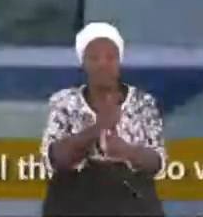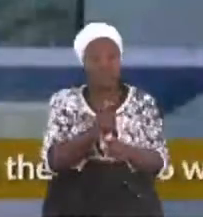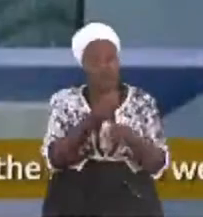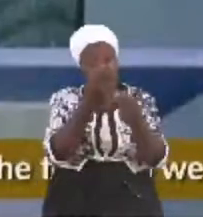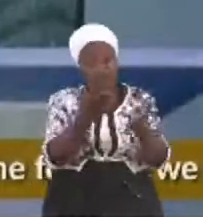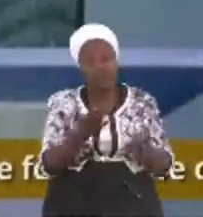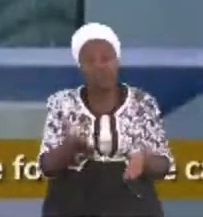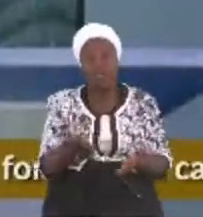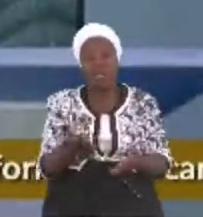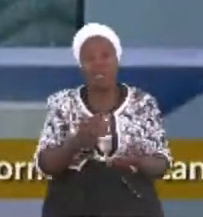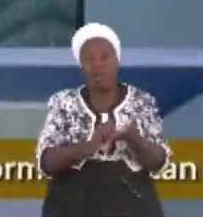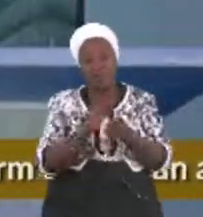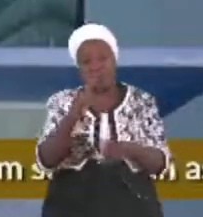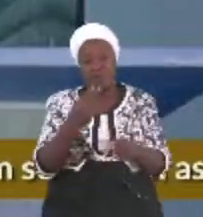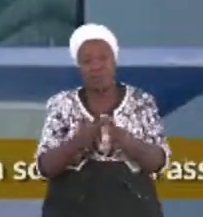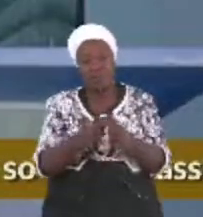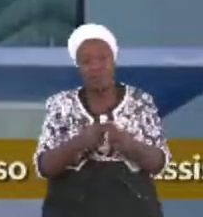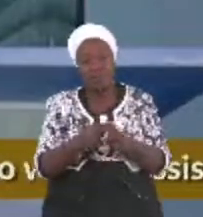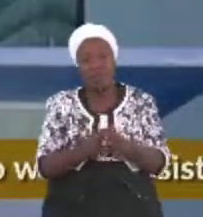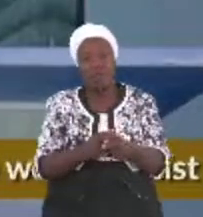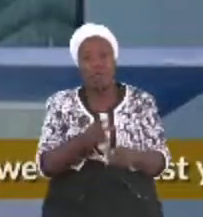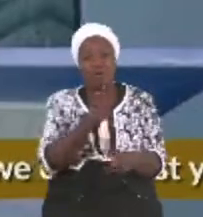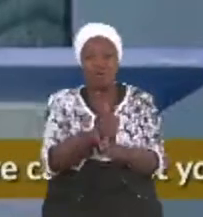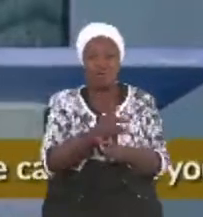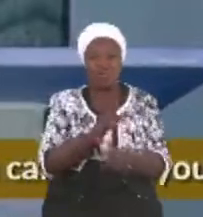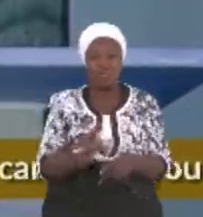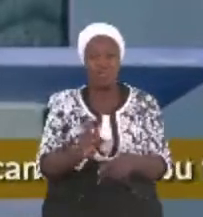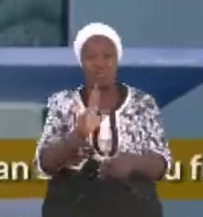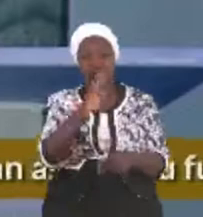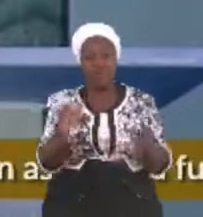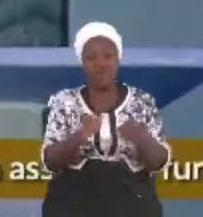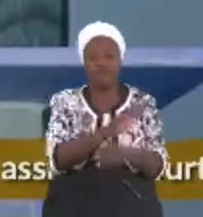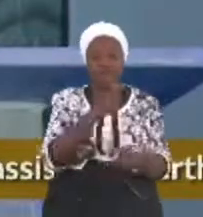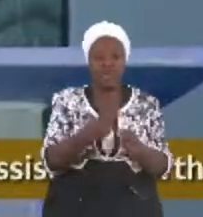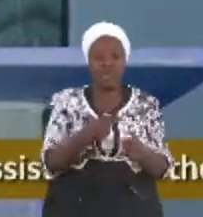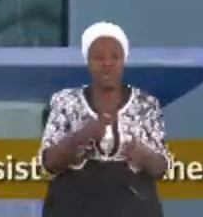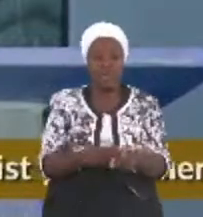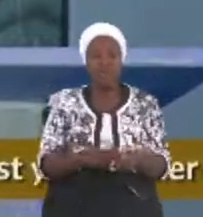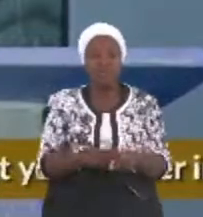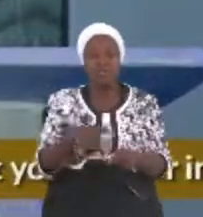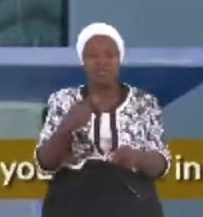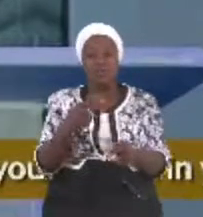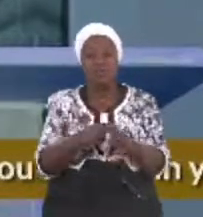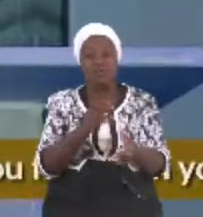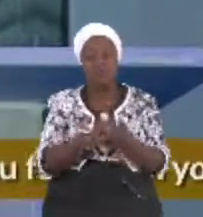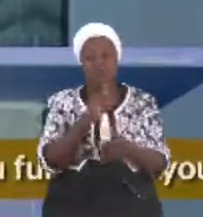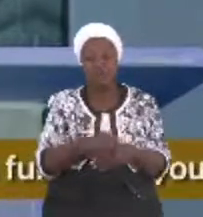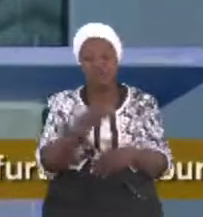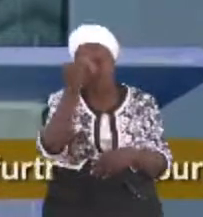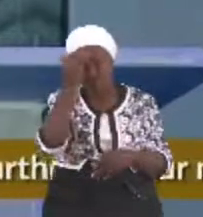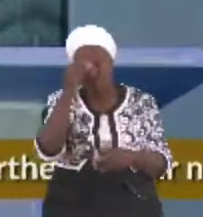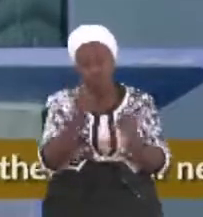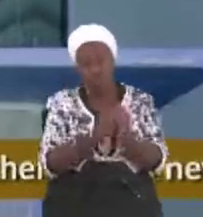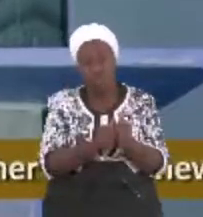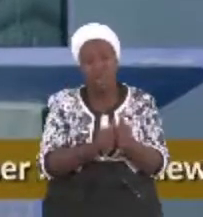Remplis-la correctement. Écris ton nom correctement, nom, prénom. Toutes les